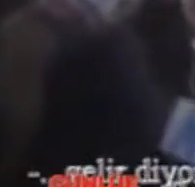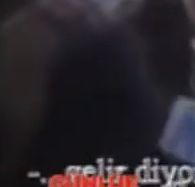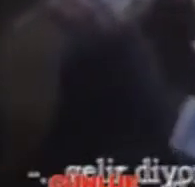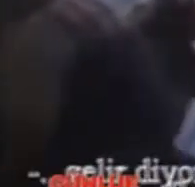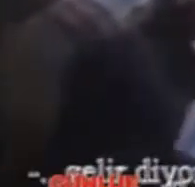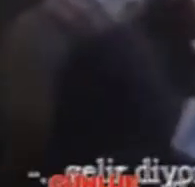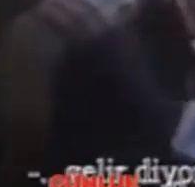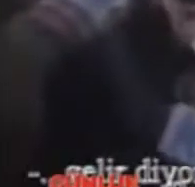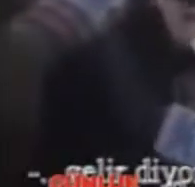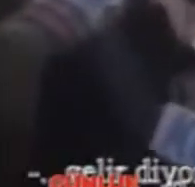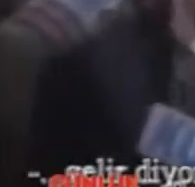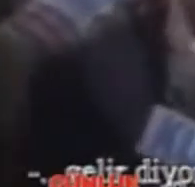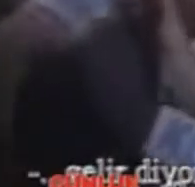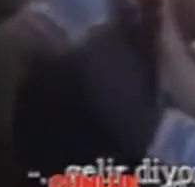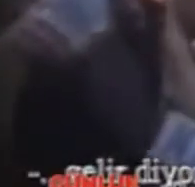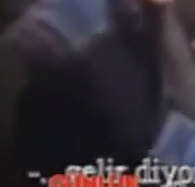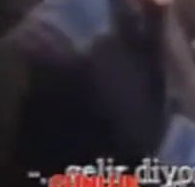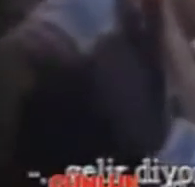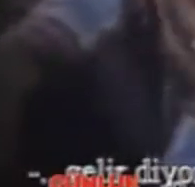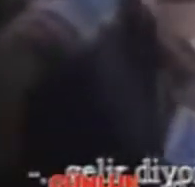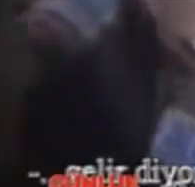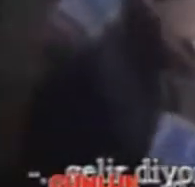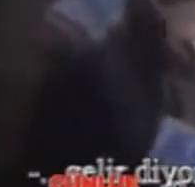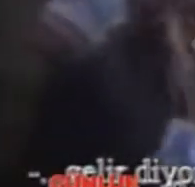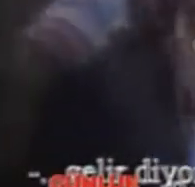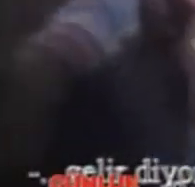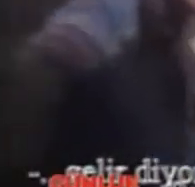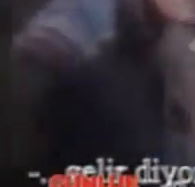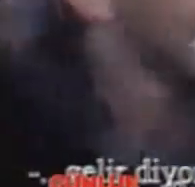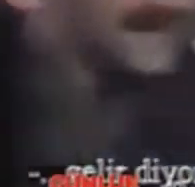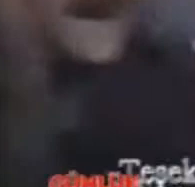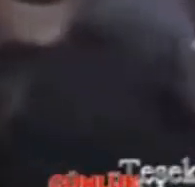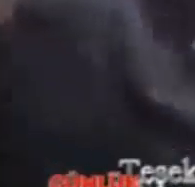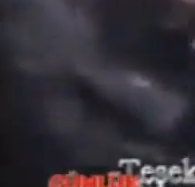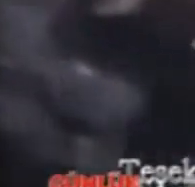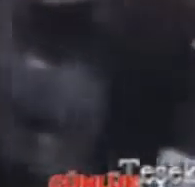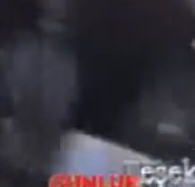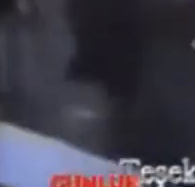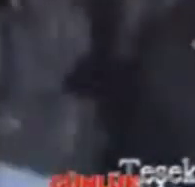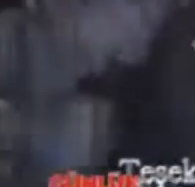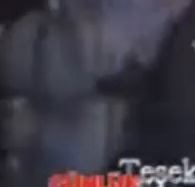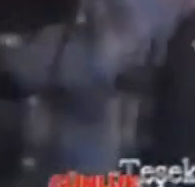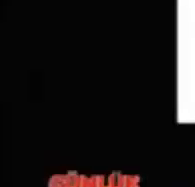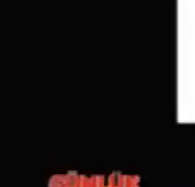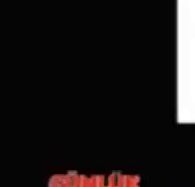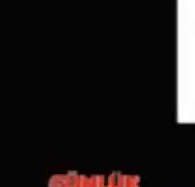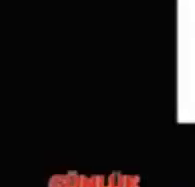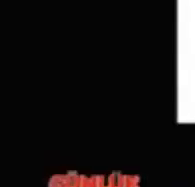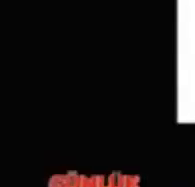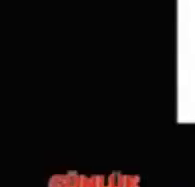takım 1-0 galip gelir diyor öyle istiyoruz diyor yani. Teşekkür ederim. Teşekkür ederim. Adios amigo.